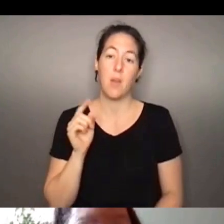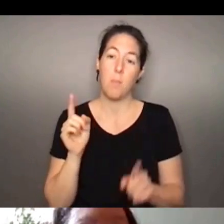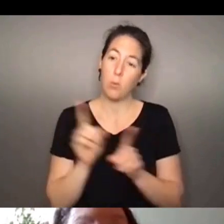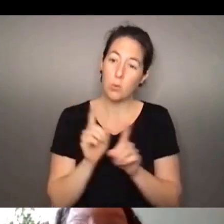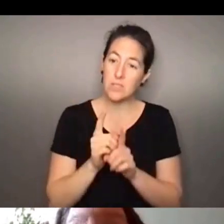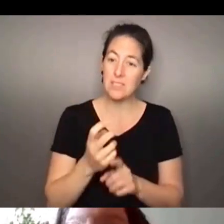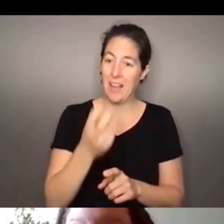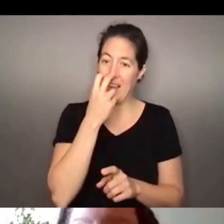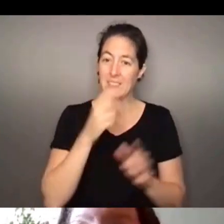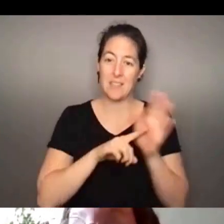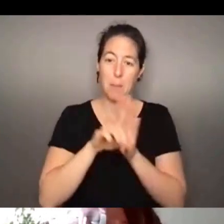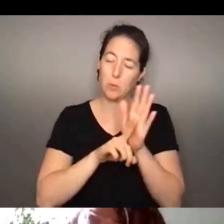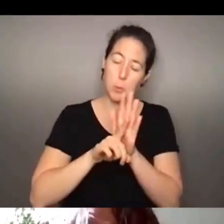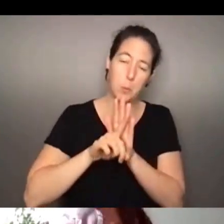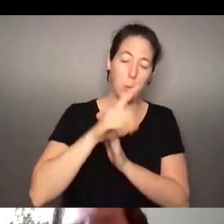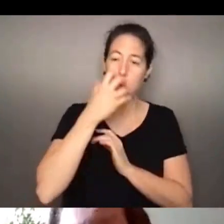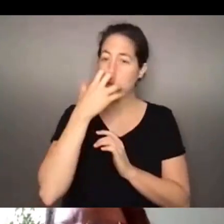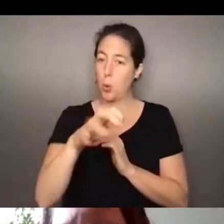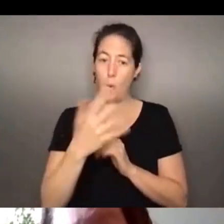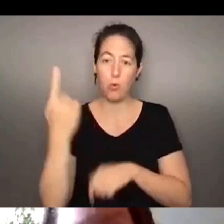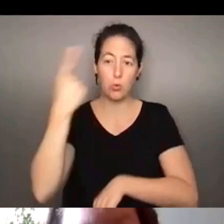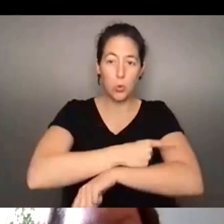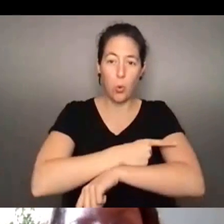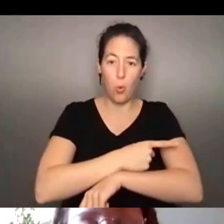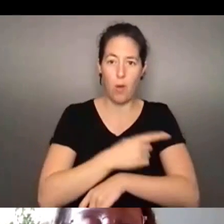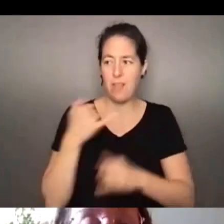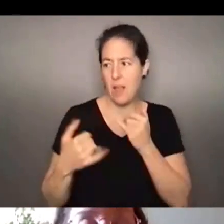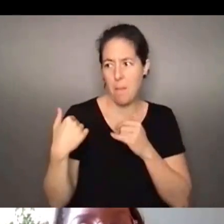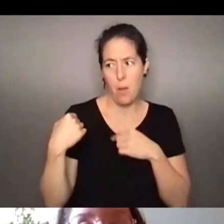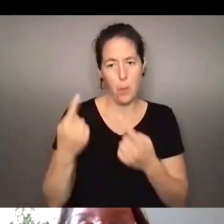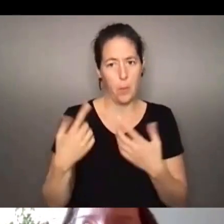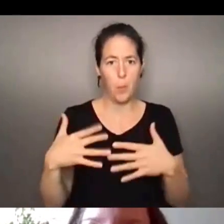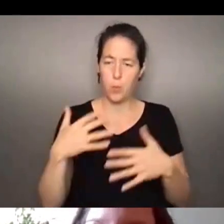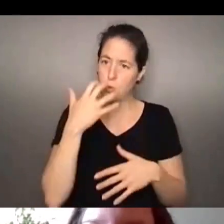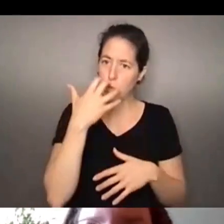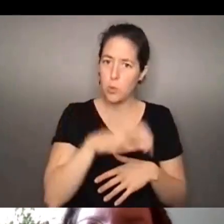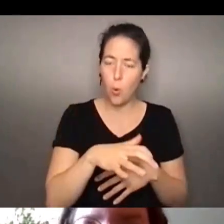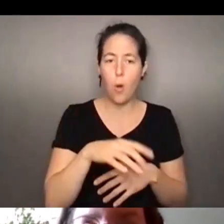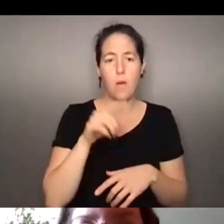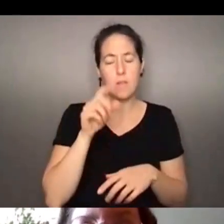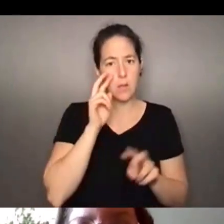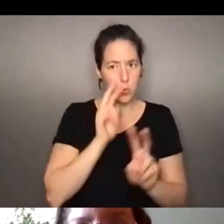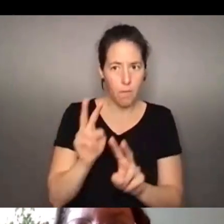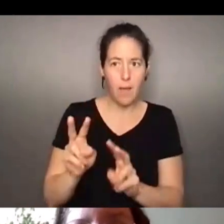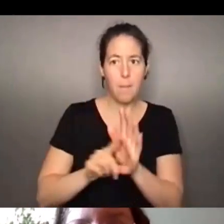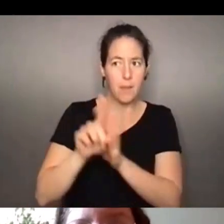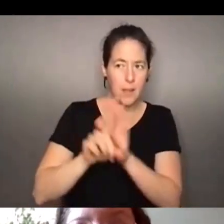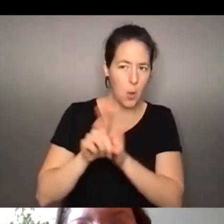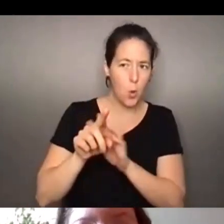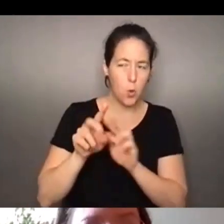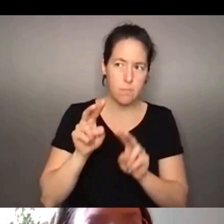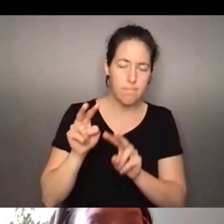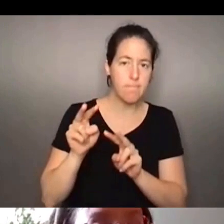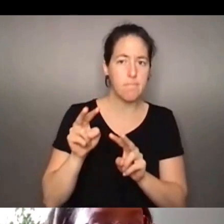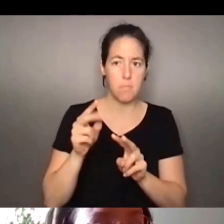peut y avoir des journées où il fait très, très chaud. Dernièrement, je trouve qu'il faisait pas mal chaud, je vais vous avouer. Alors, on surveille la météo pour voir